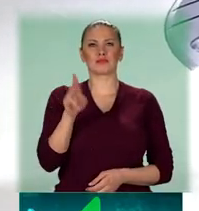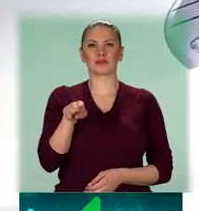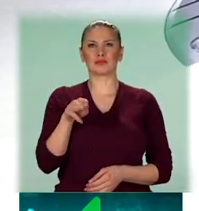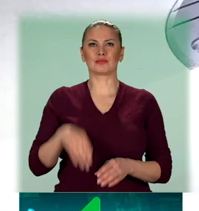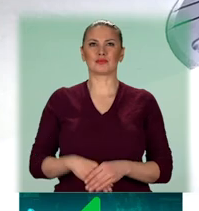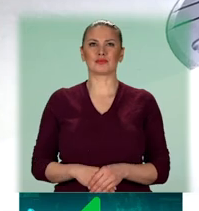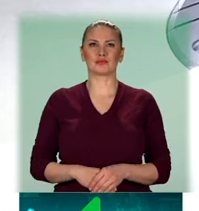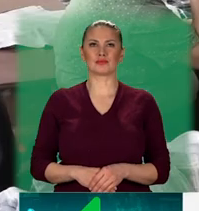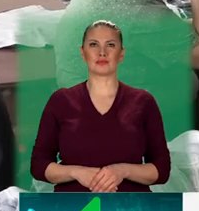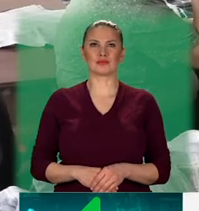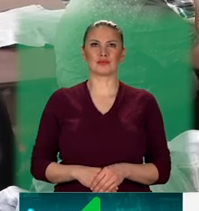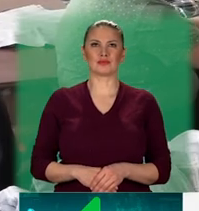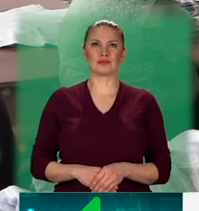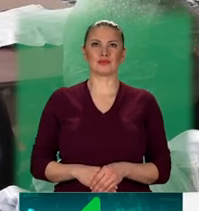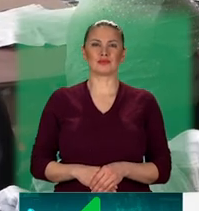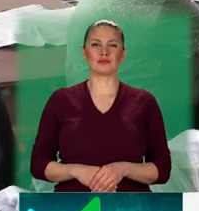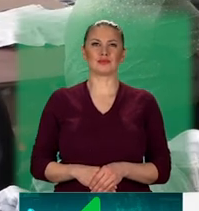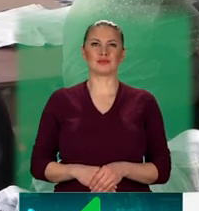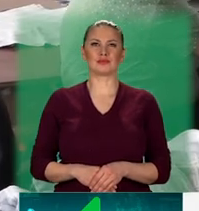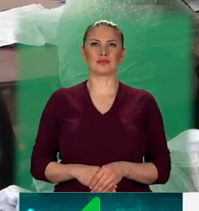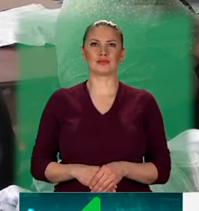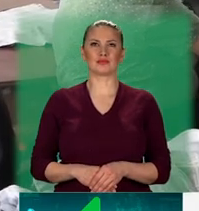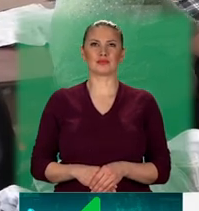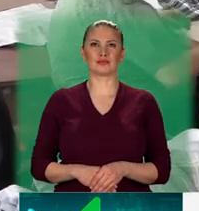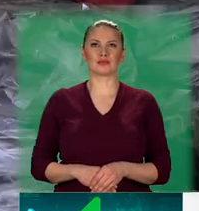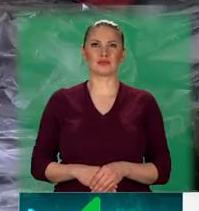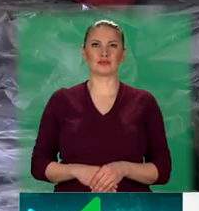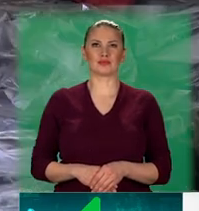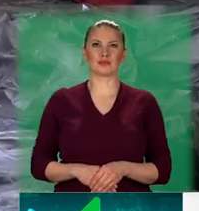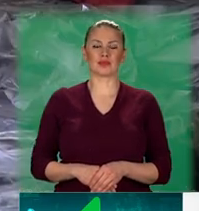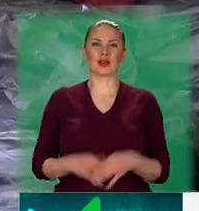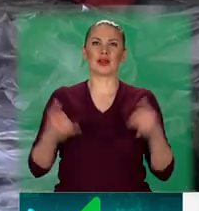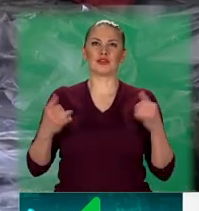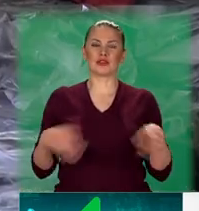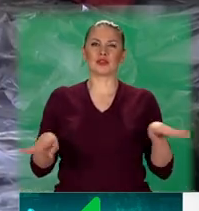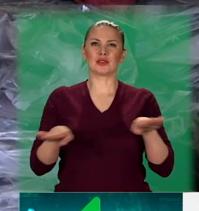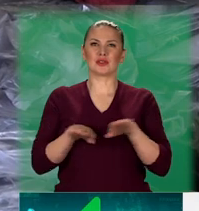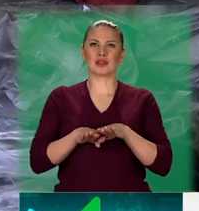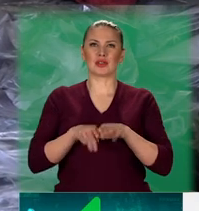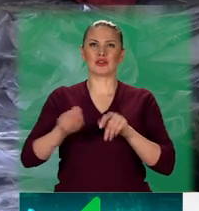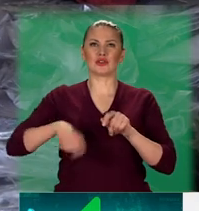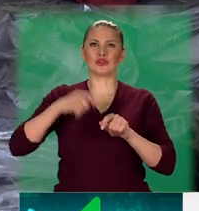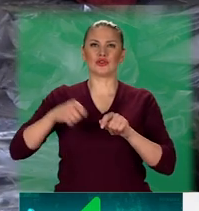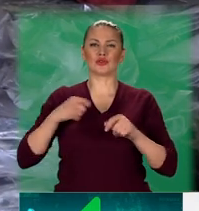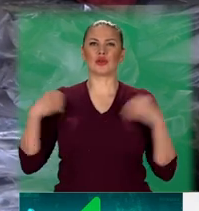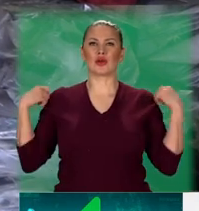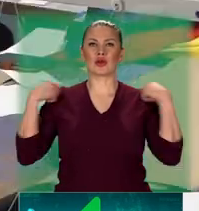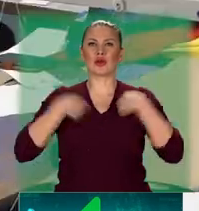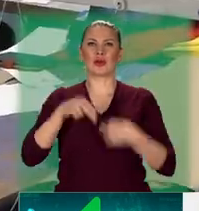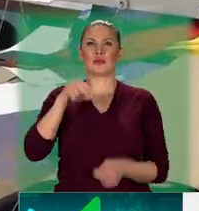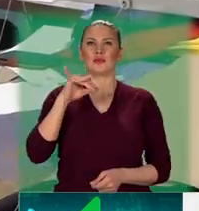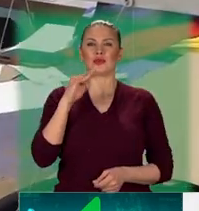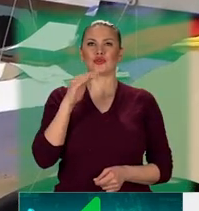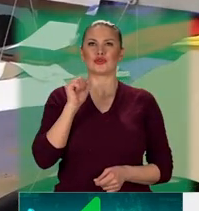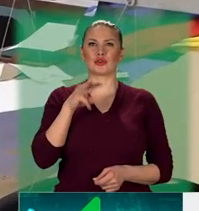нарастить производство. А пока часть сотрудников заняты пошивом пижам для Долинской больницы, где находится госпиталь для лечения больных коронавирусом.